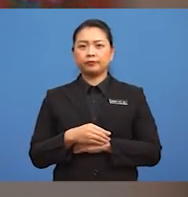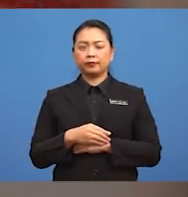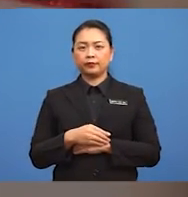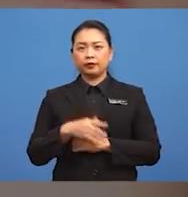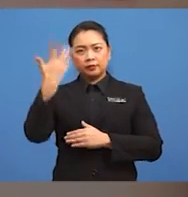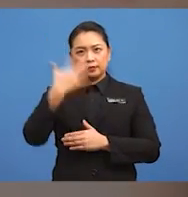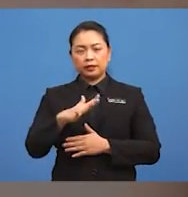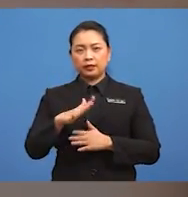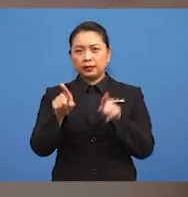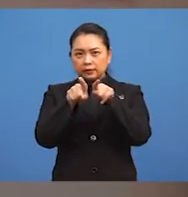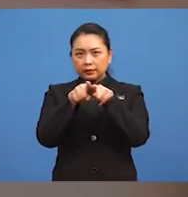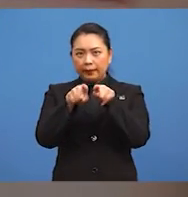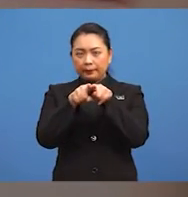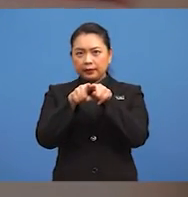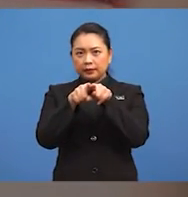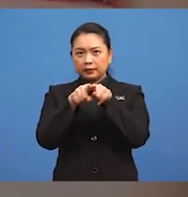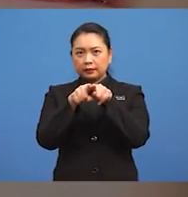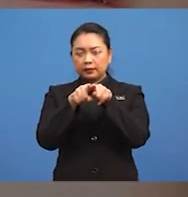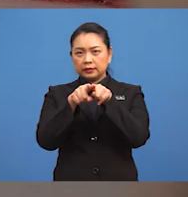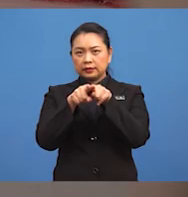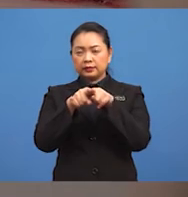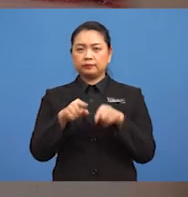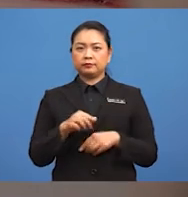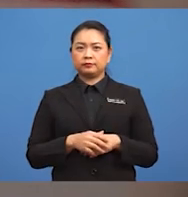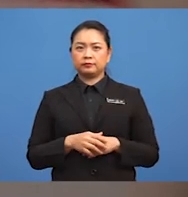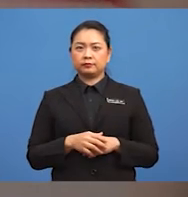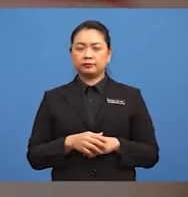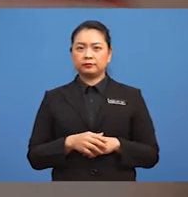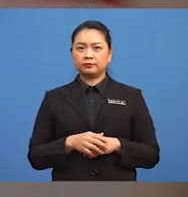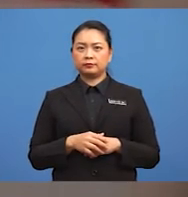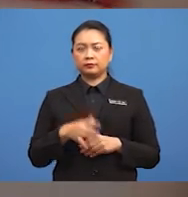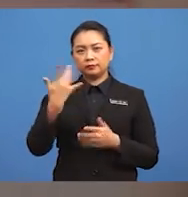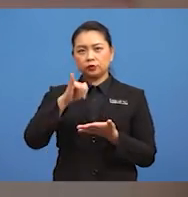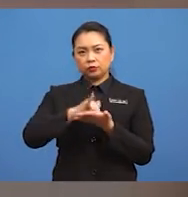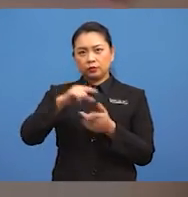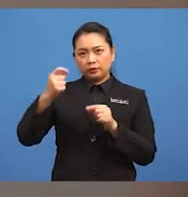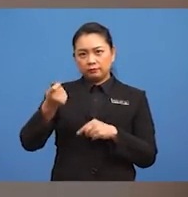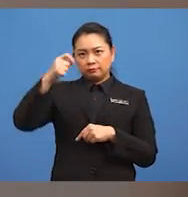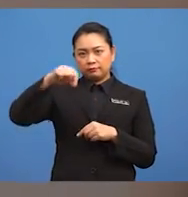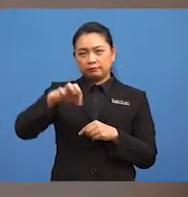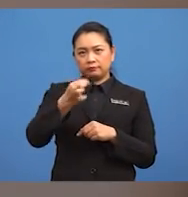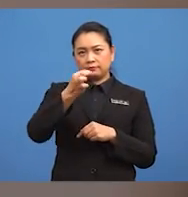Setelah temukan, peniti, jelujur dan jahit mesin.